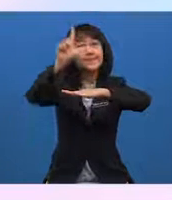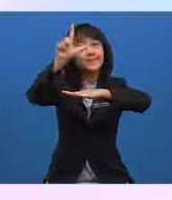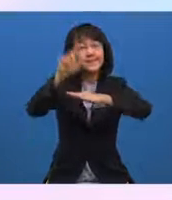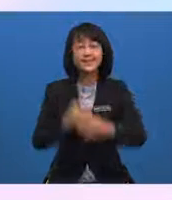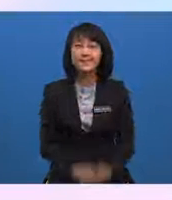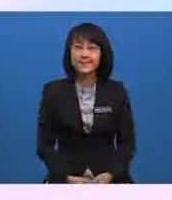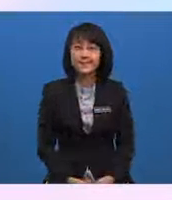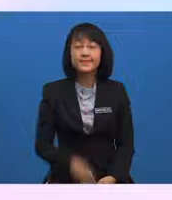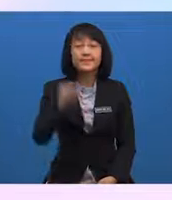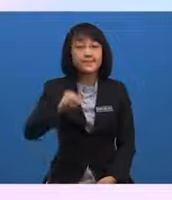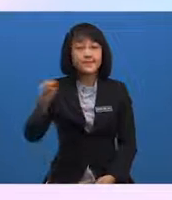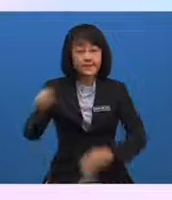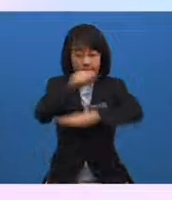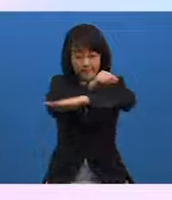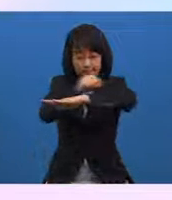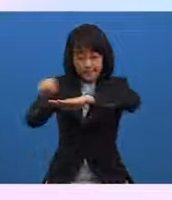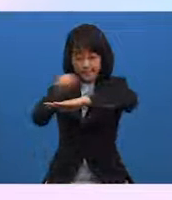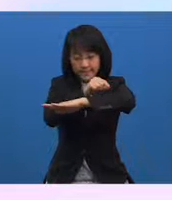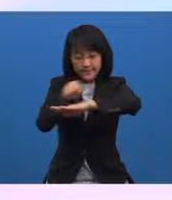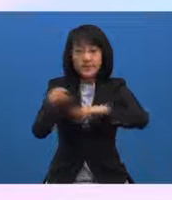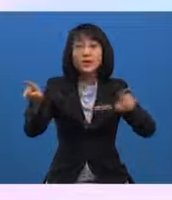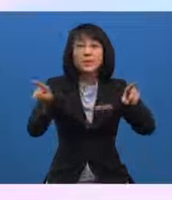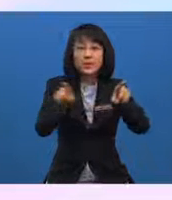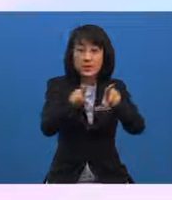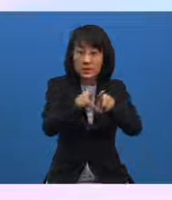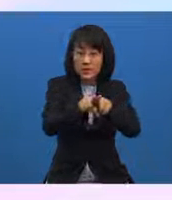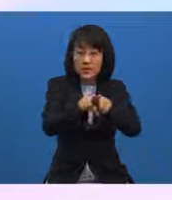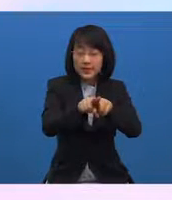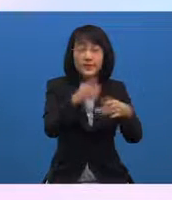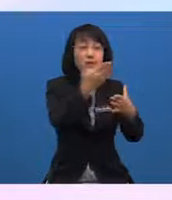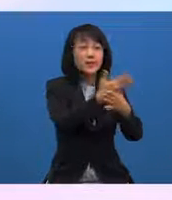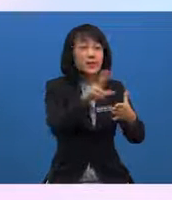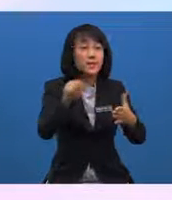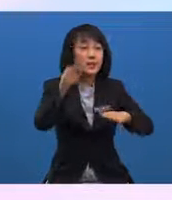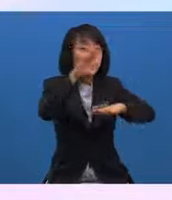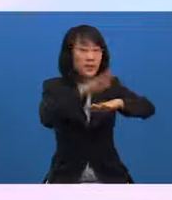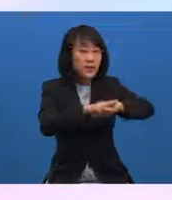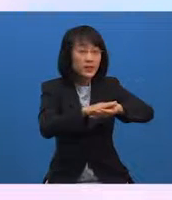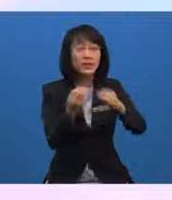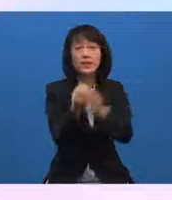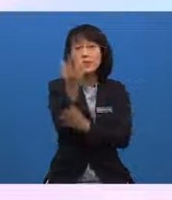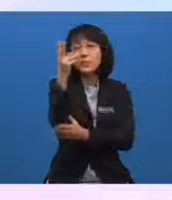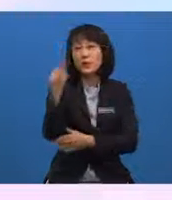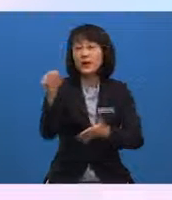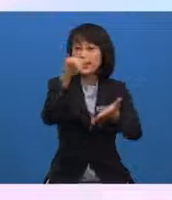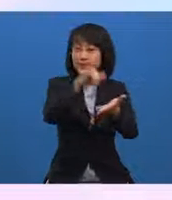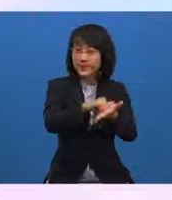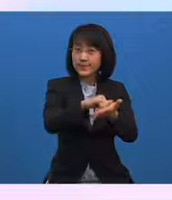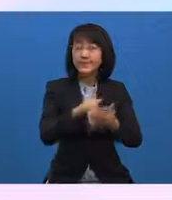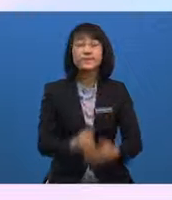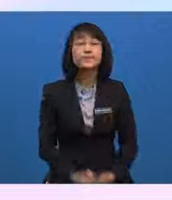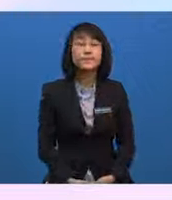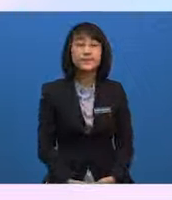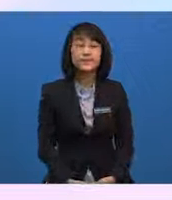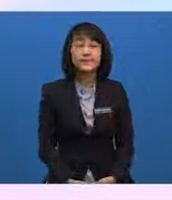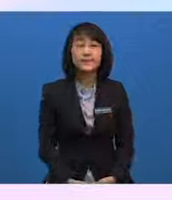Murid-murid perlu gariskan persamaan bahagian pada tumbuhan tersebut. Bagi soalan